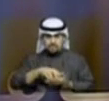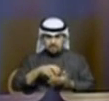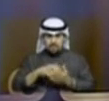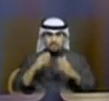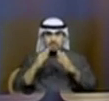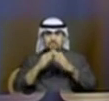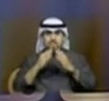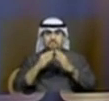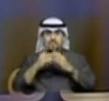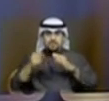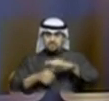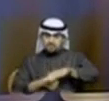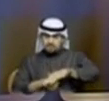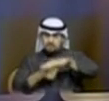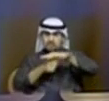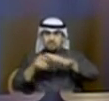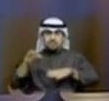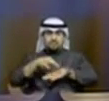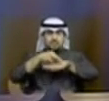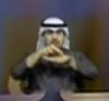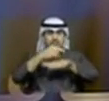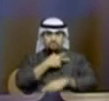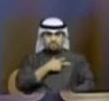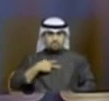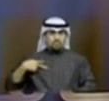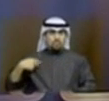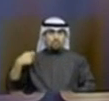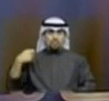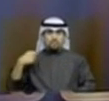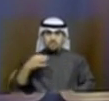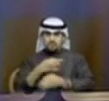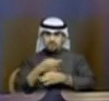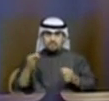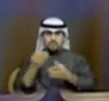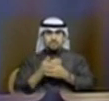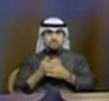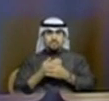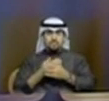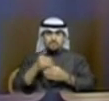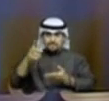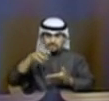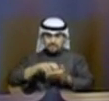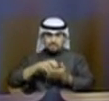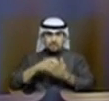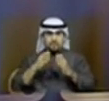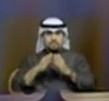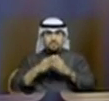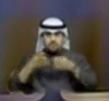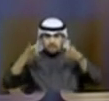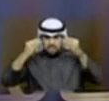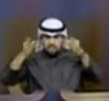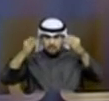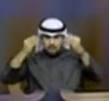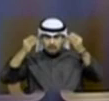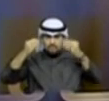الشقيقة قيادة وشعبا وحكومة على ما تقدمه للثقافة العربية من